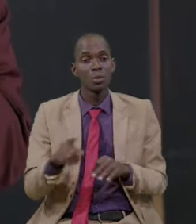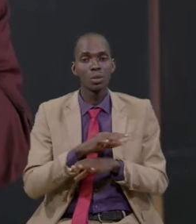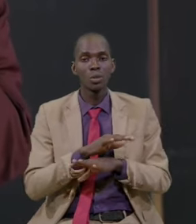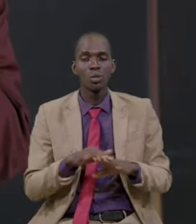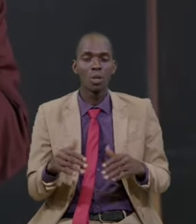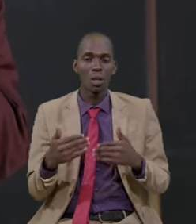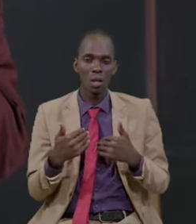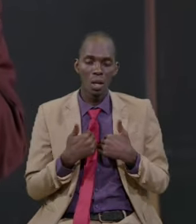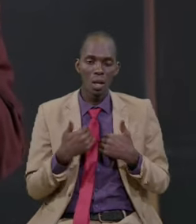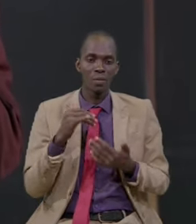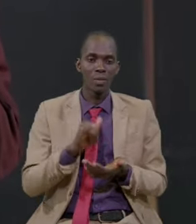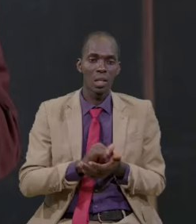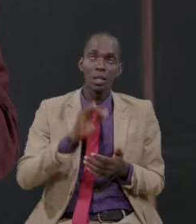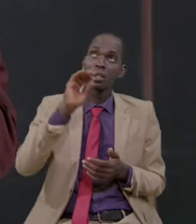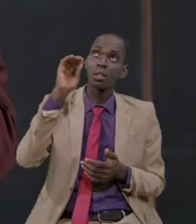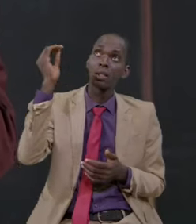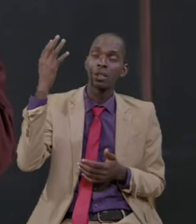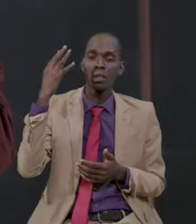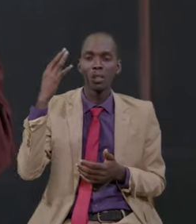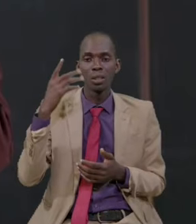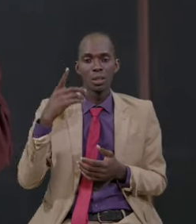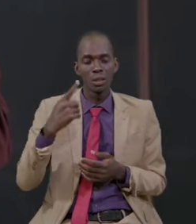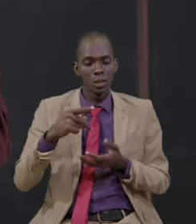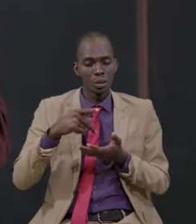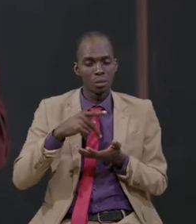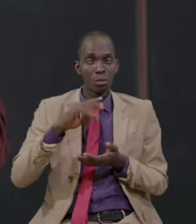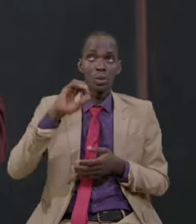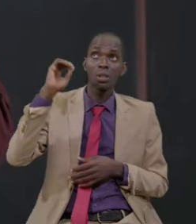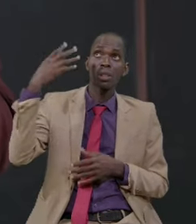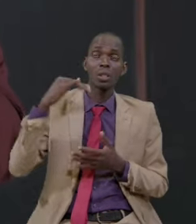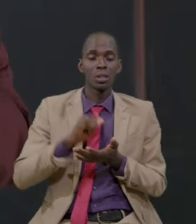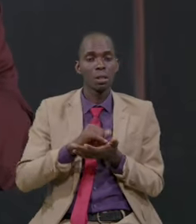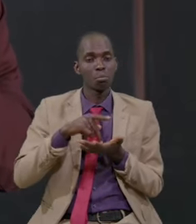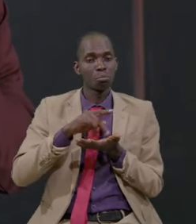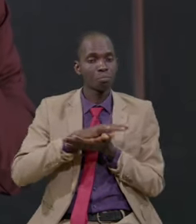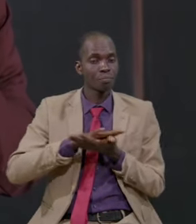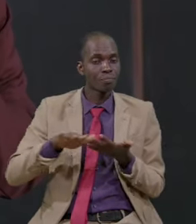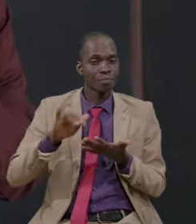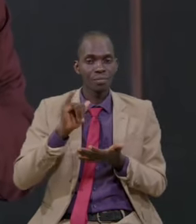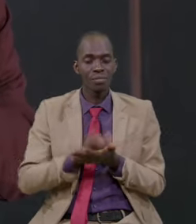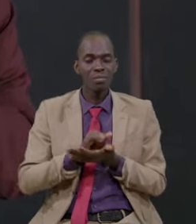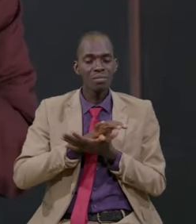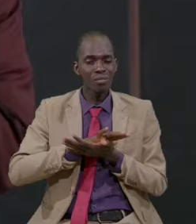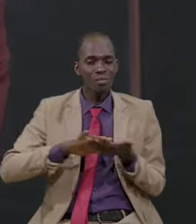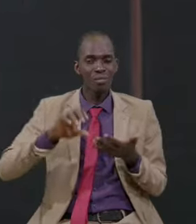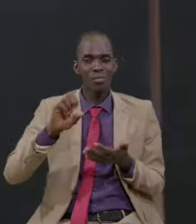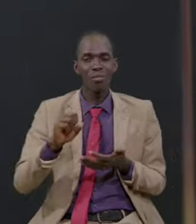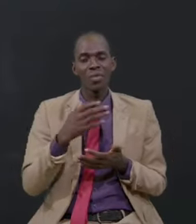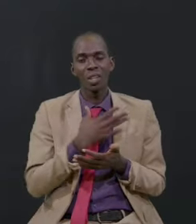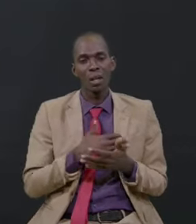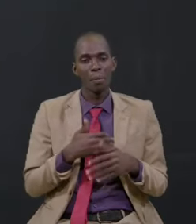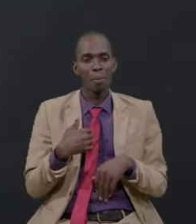Si vous n'avez pas cette grâce qui purifie, qui lave, qui nous rend